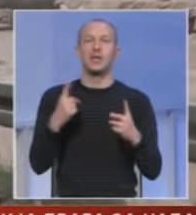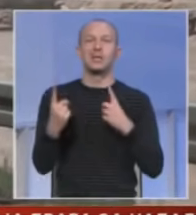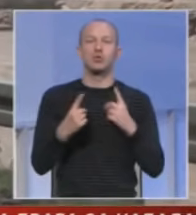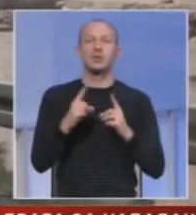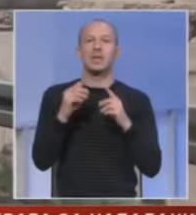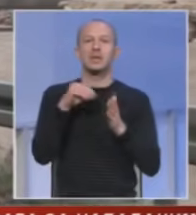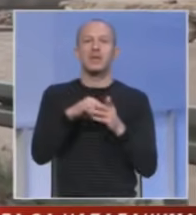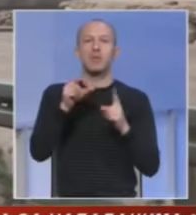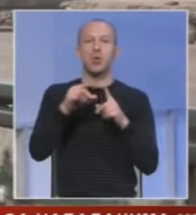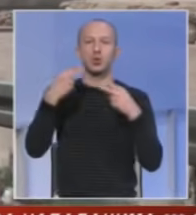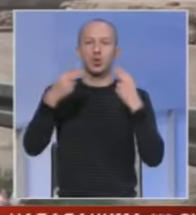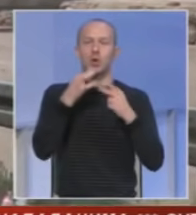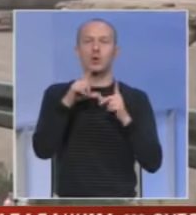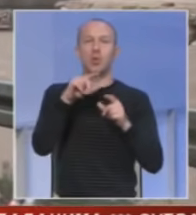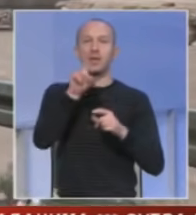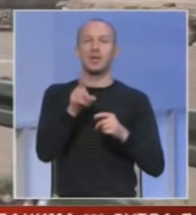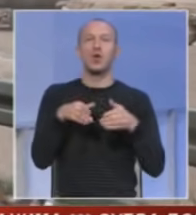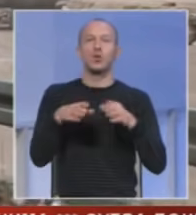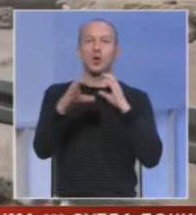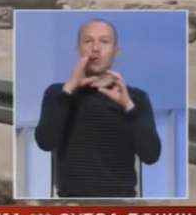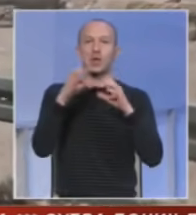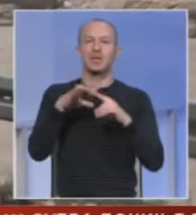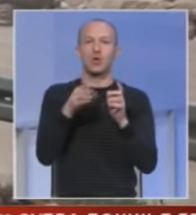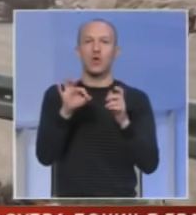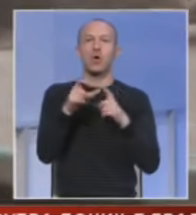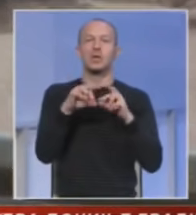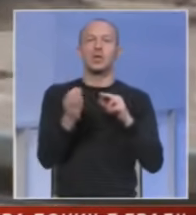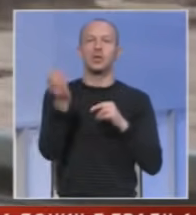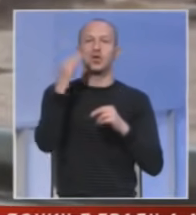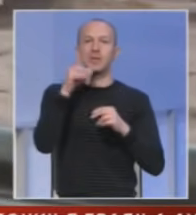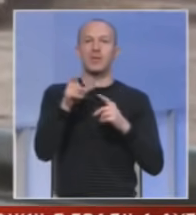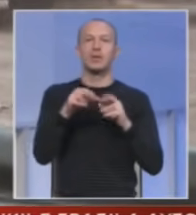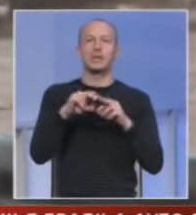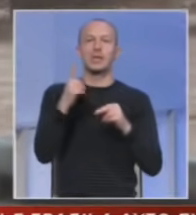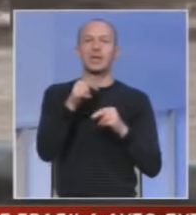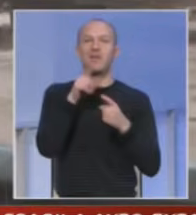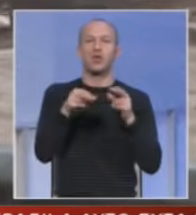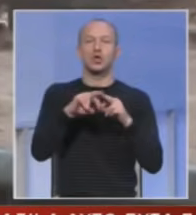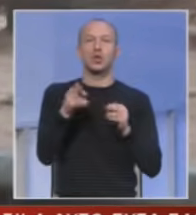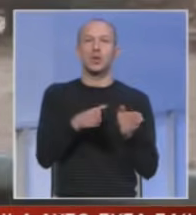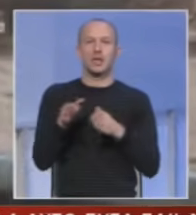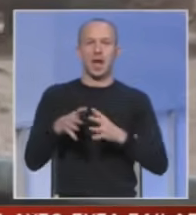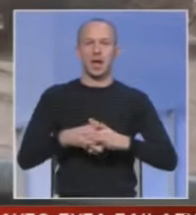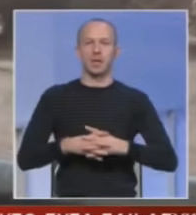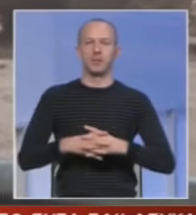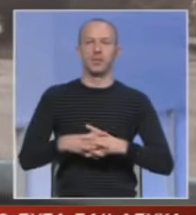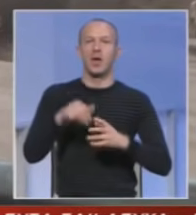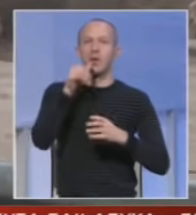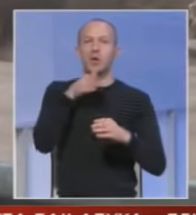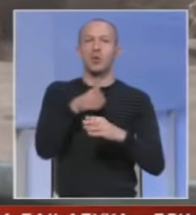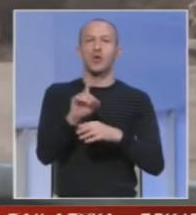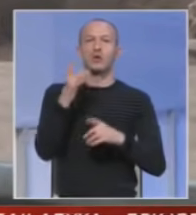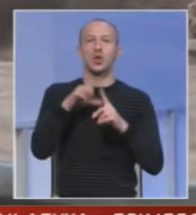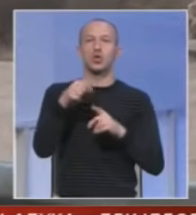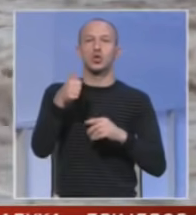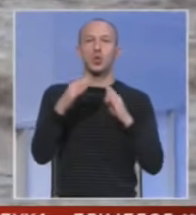Situacija je stavljena pod kontrolu kada je u pitanju putna komunikacija Trnova sa Istočnim Sarajevom sa jedne i Fočom sa druge strane. Voda je ušla u više